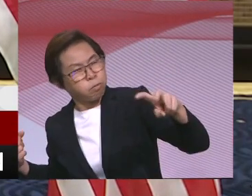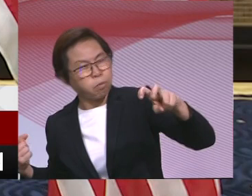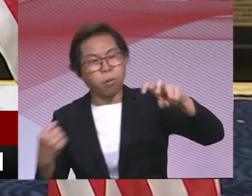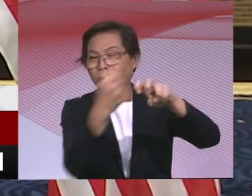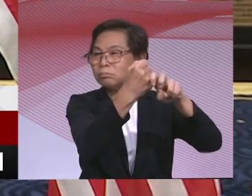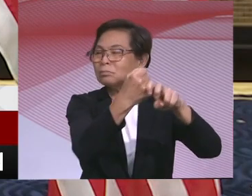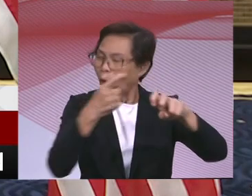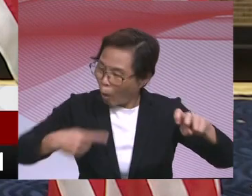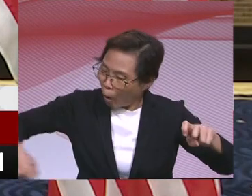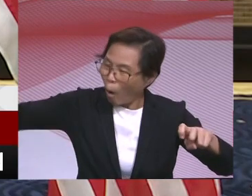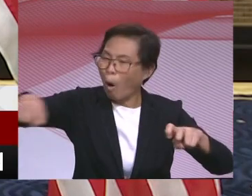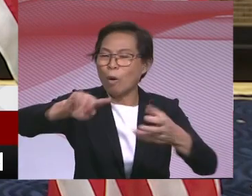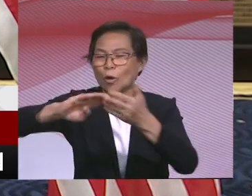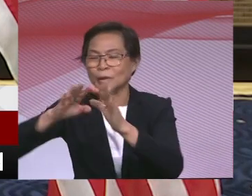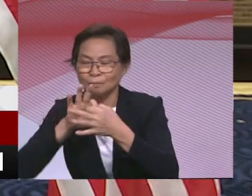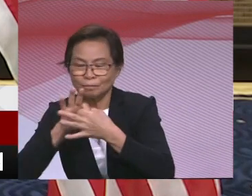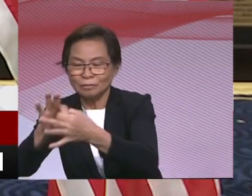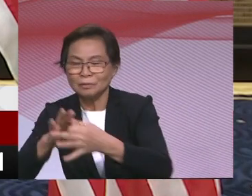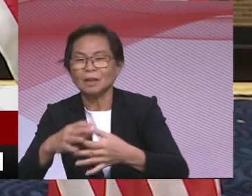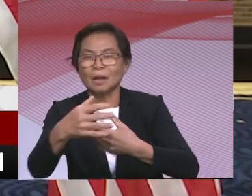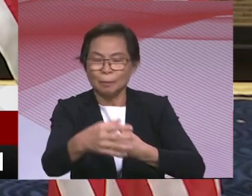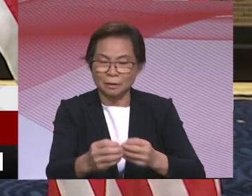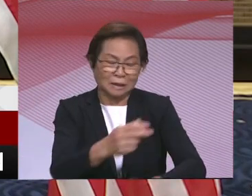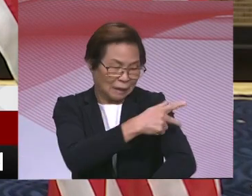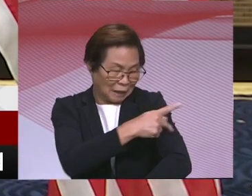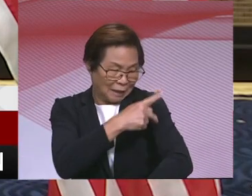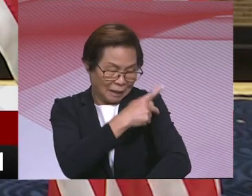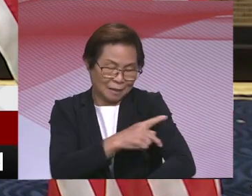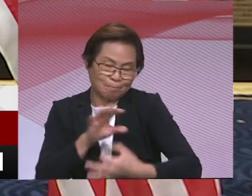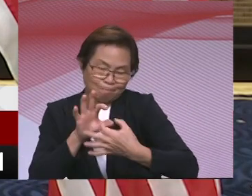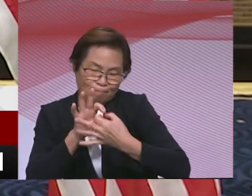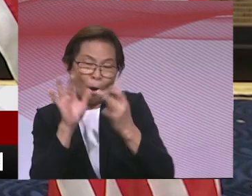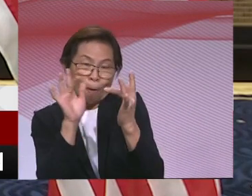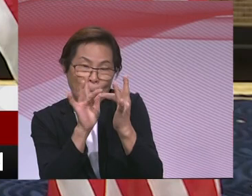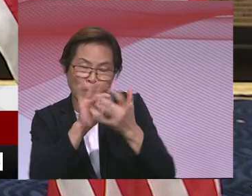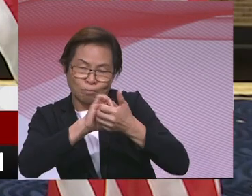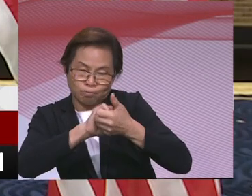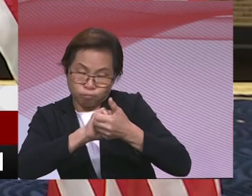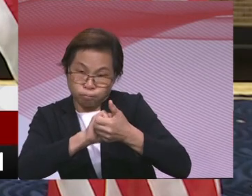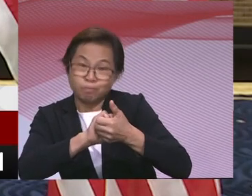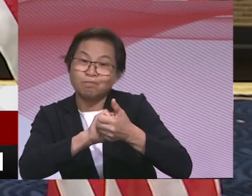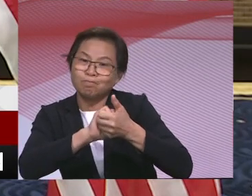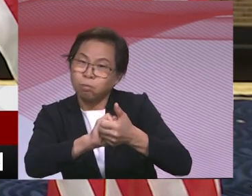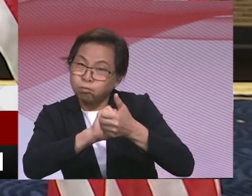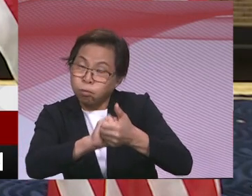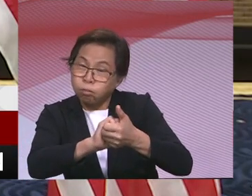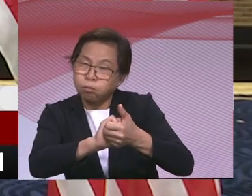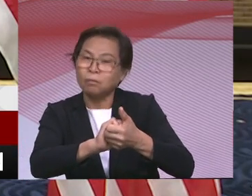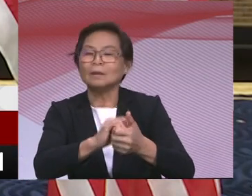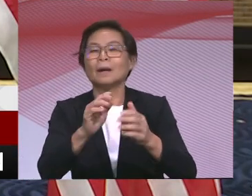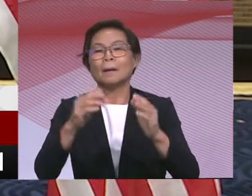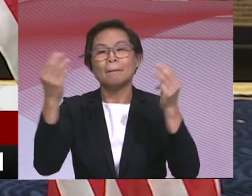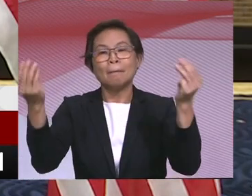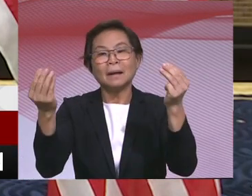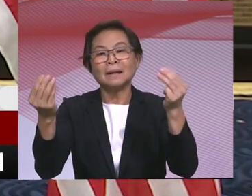jalinkan kerjasama dengan pejabat kesehatan darah klinik-klinik kesehatan community dan juga Majelis